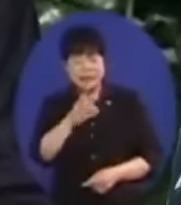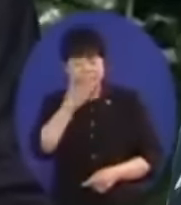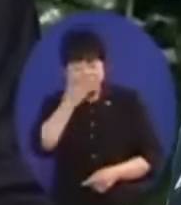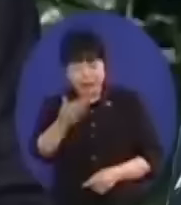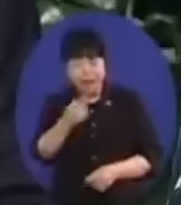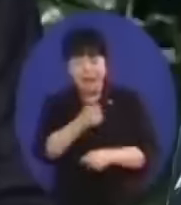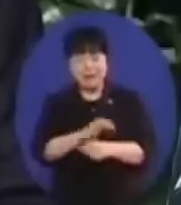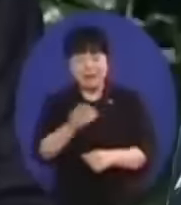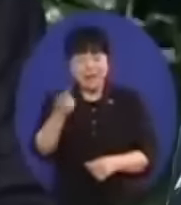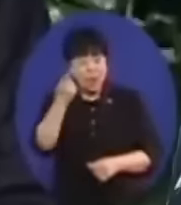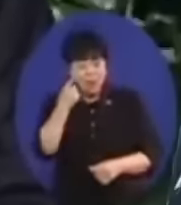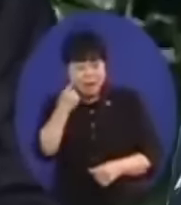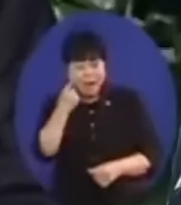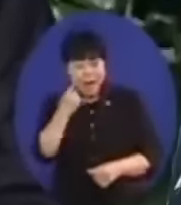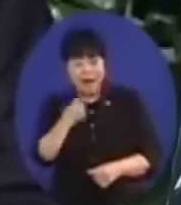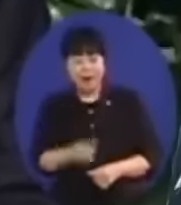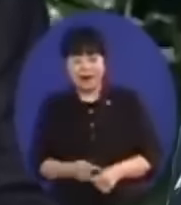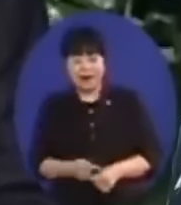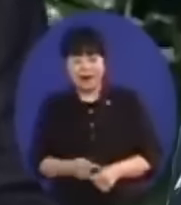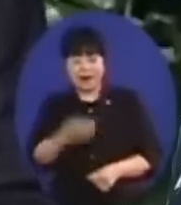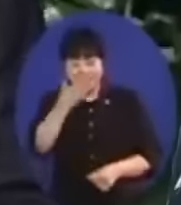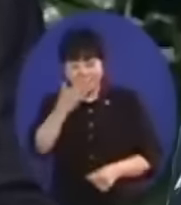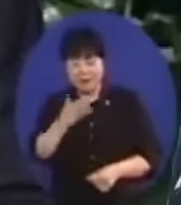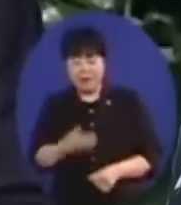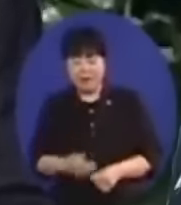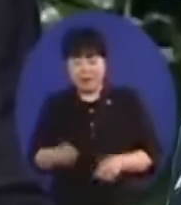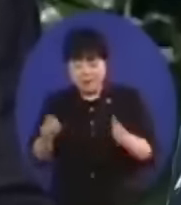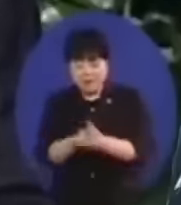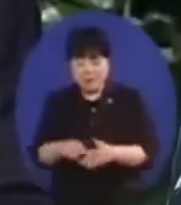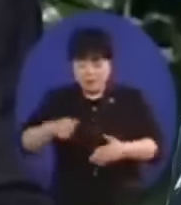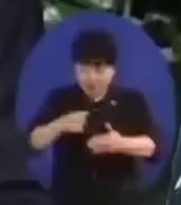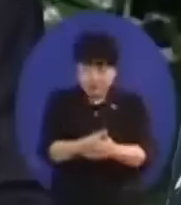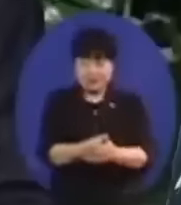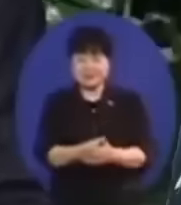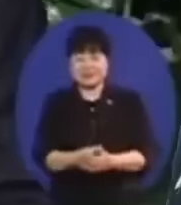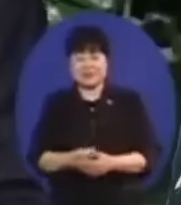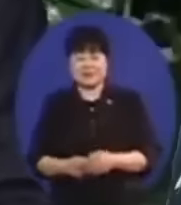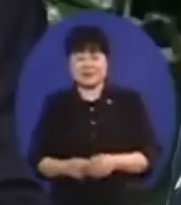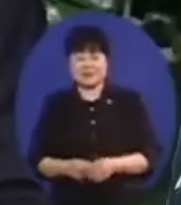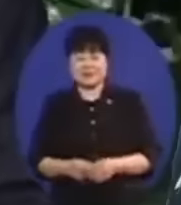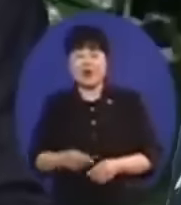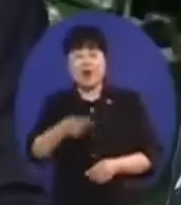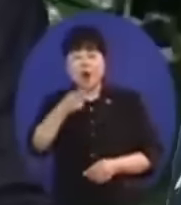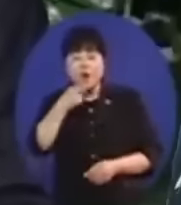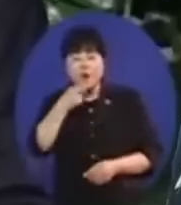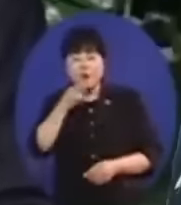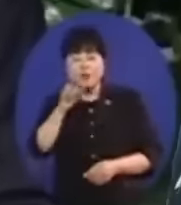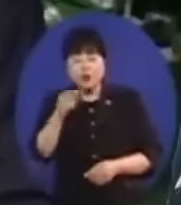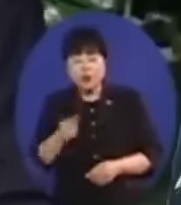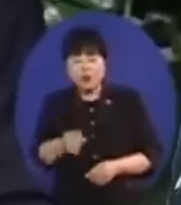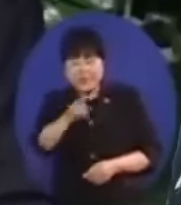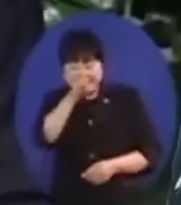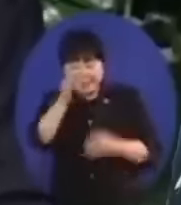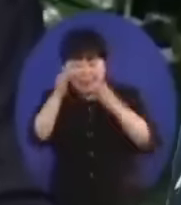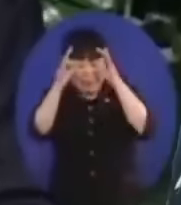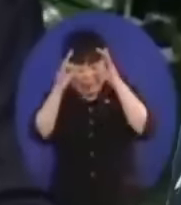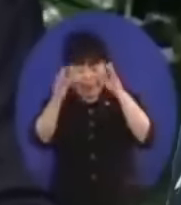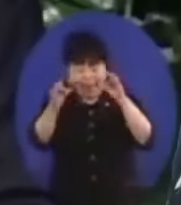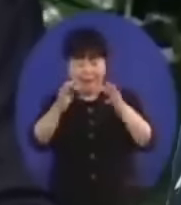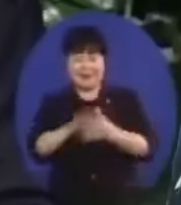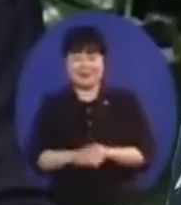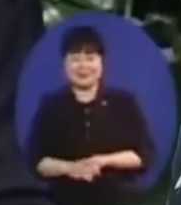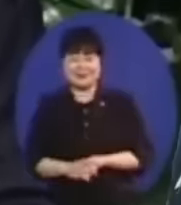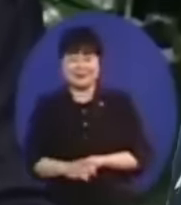있다 하면 된다 해보자는 긍정적이고 적극적인 생각이 달라지고 그 다음에 없는 것을 있는 것까지 바라보게 되고